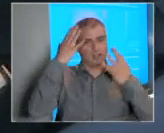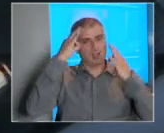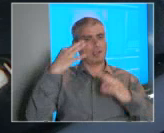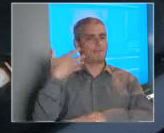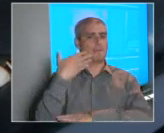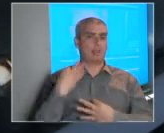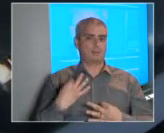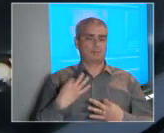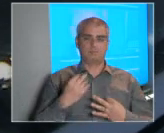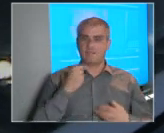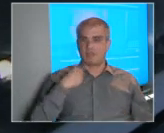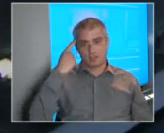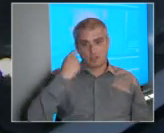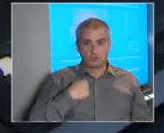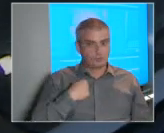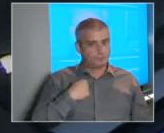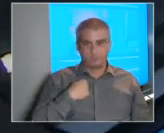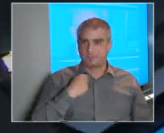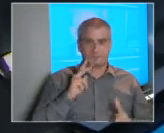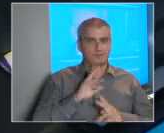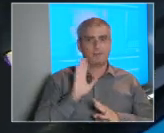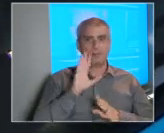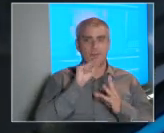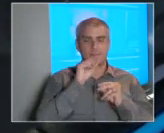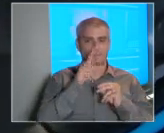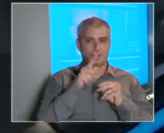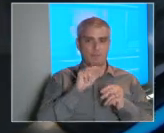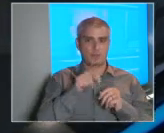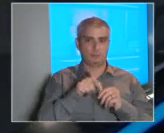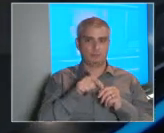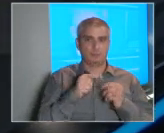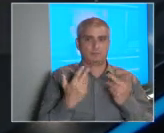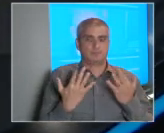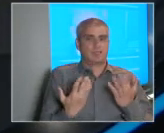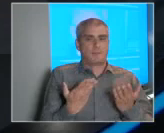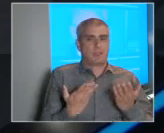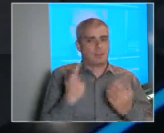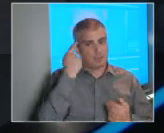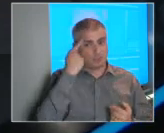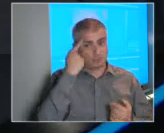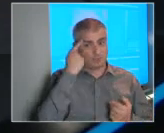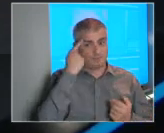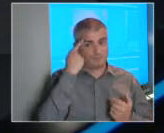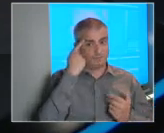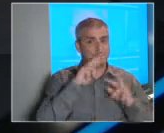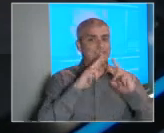ממלכתיים, אבל נדמה לי שאי אפשר בלי לגעת בעניין הזה. עד כמה אתה מעריך לציבור